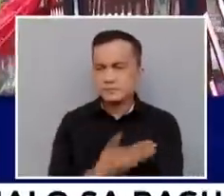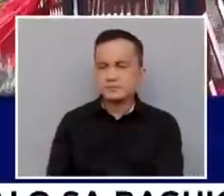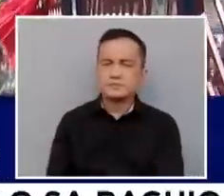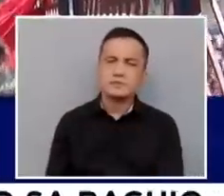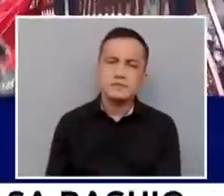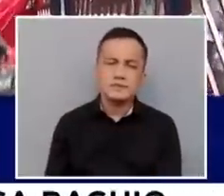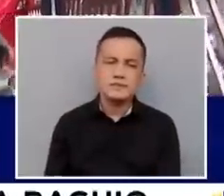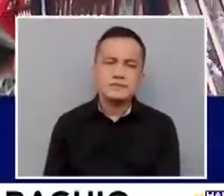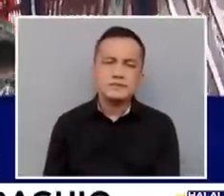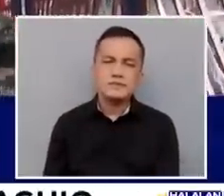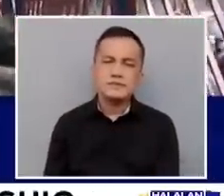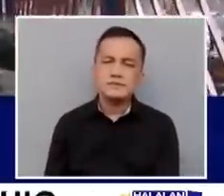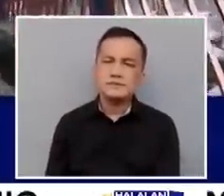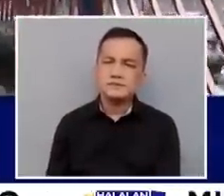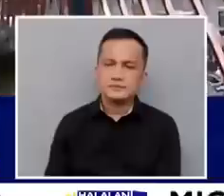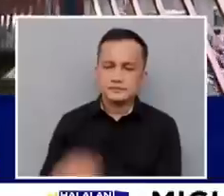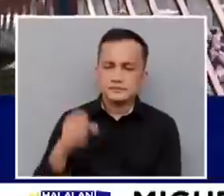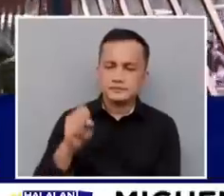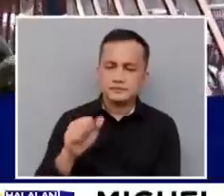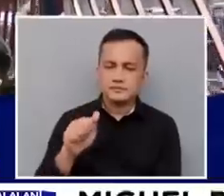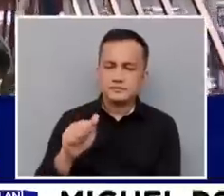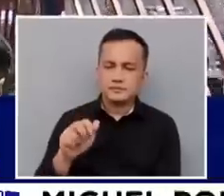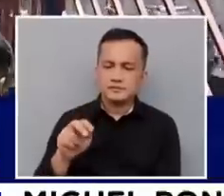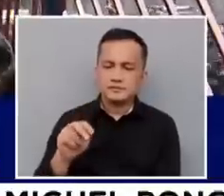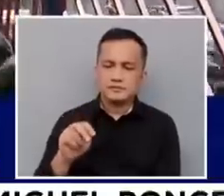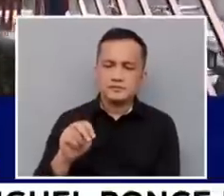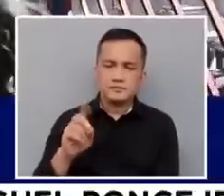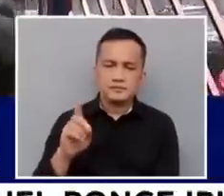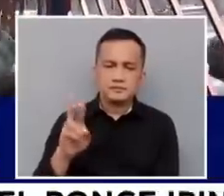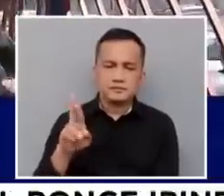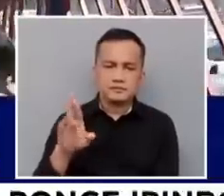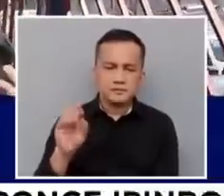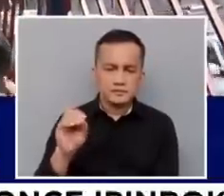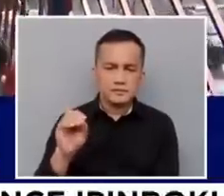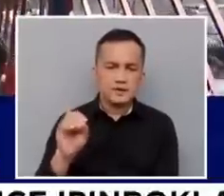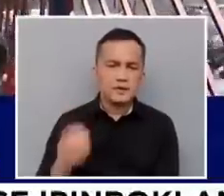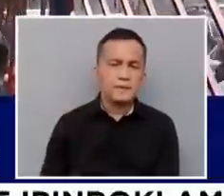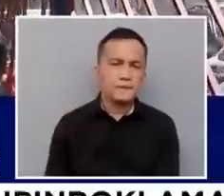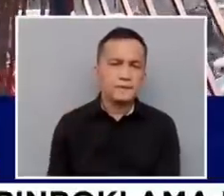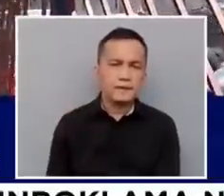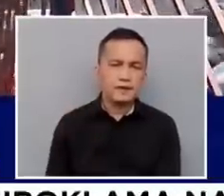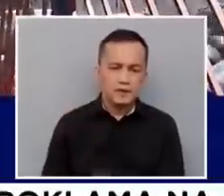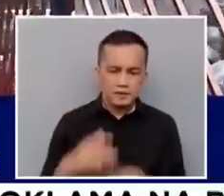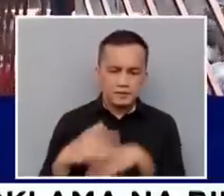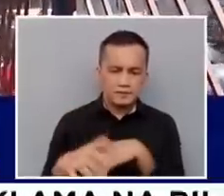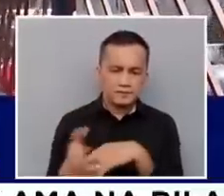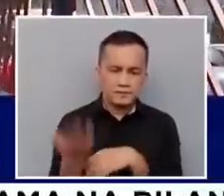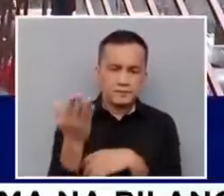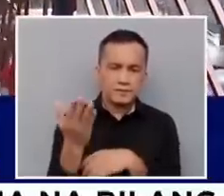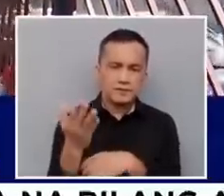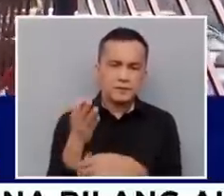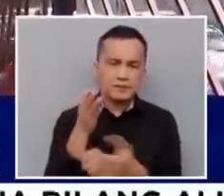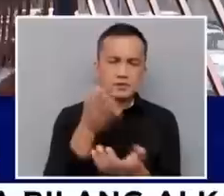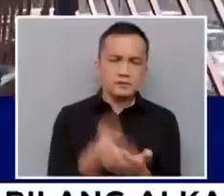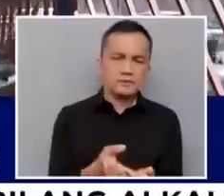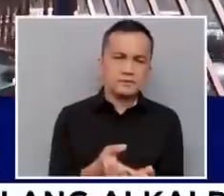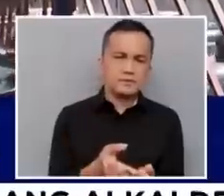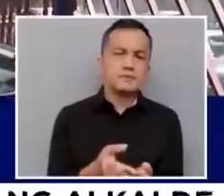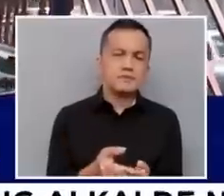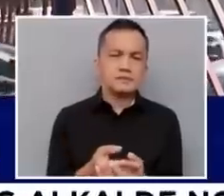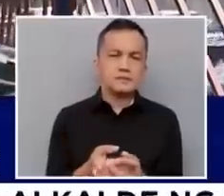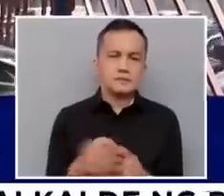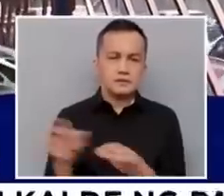Si Sandro, parang early dawn siya or early morning siya dumating because I left before